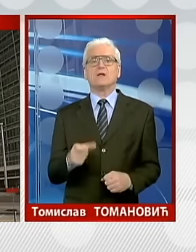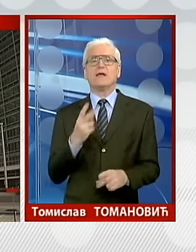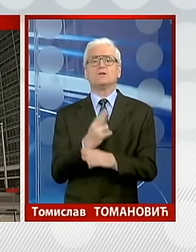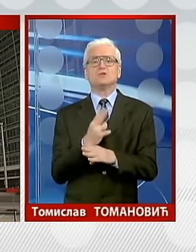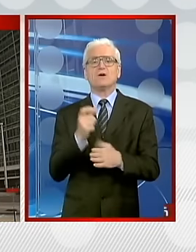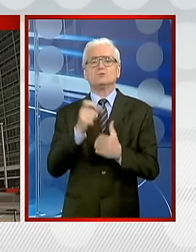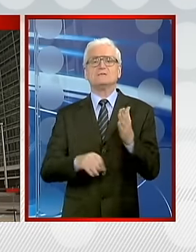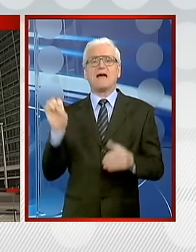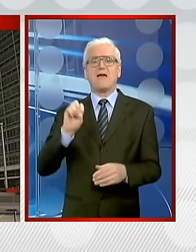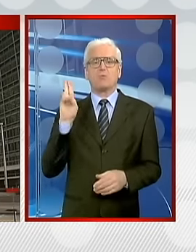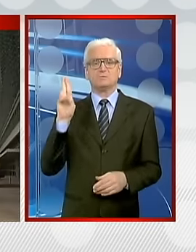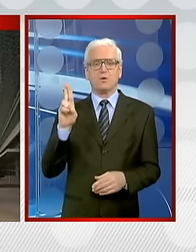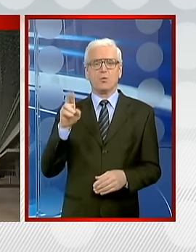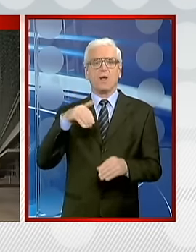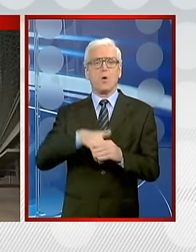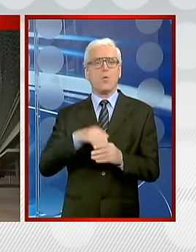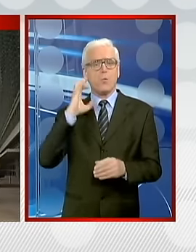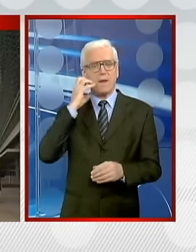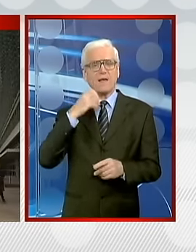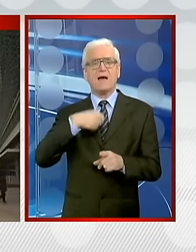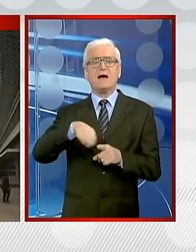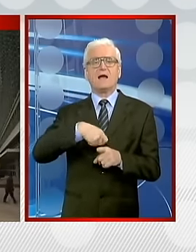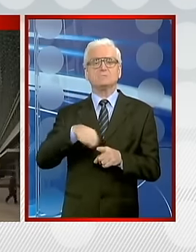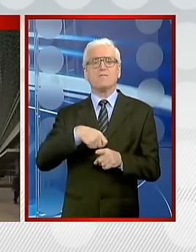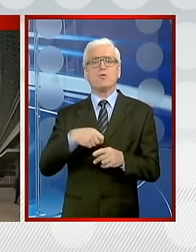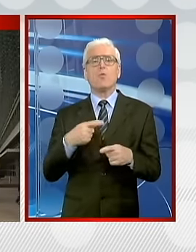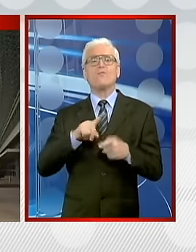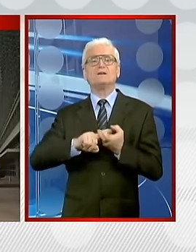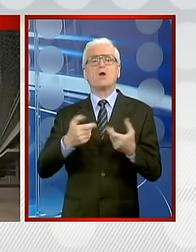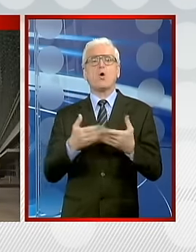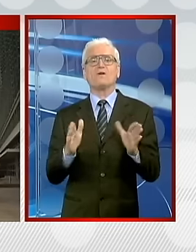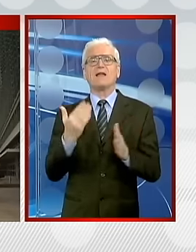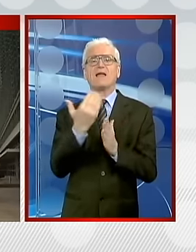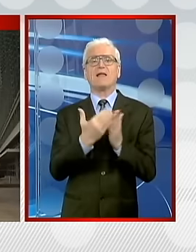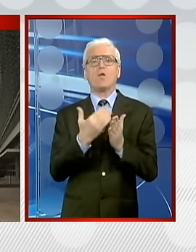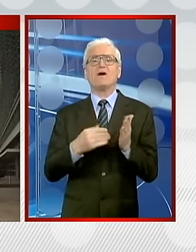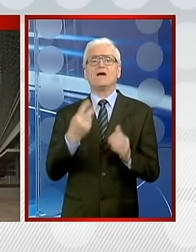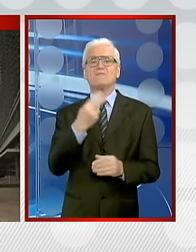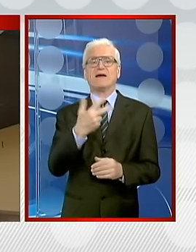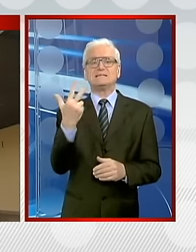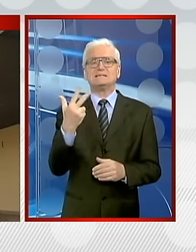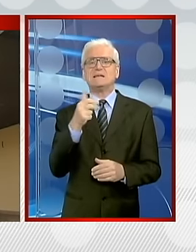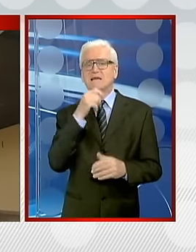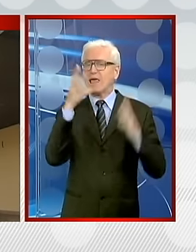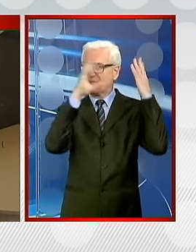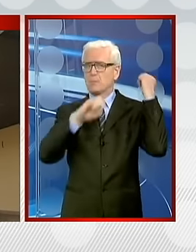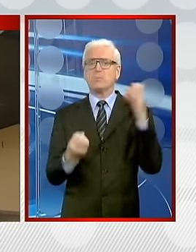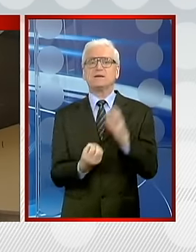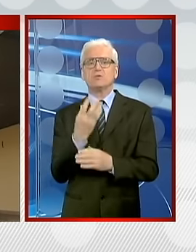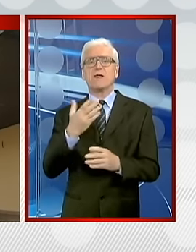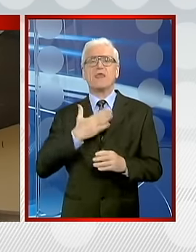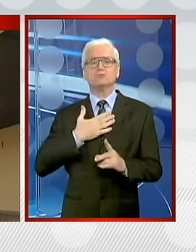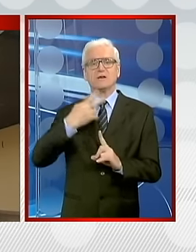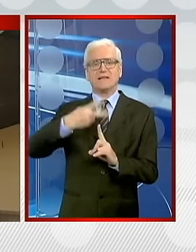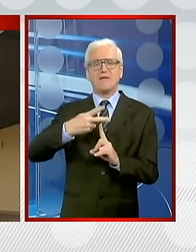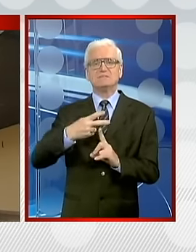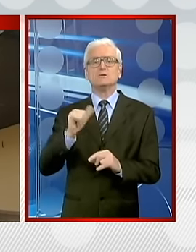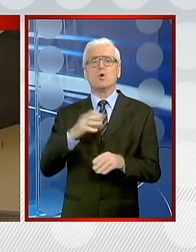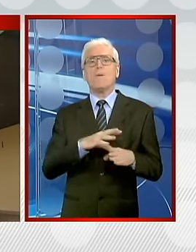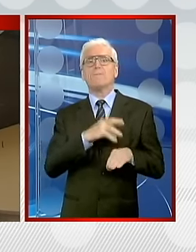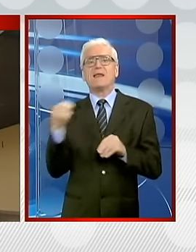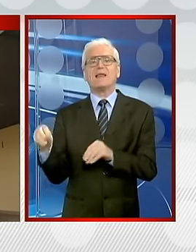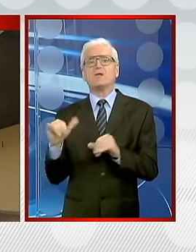Ambasadori zemalja članica Evropske unije u Briselu raspravljaju o otvaranju poglavlja 23, a diplomatski izvori su RTS-u preneli